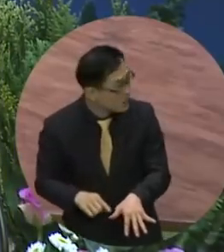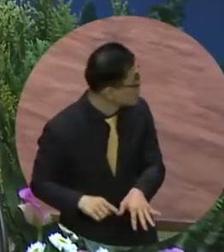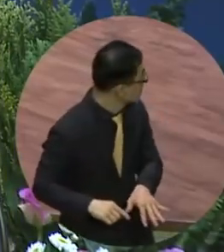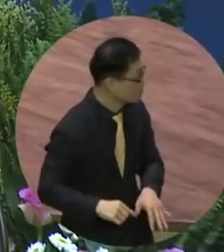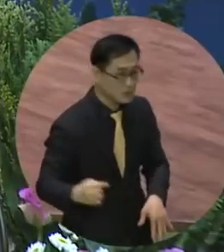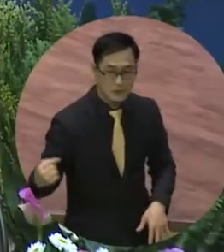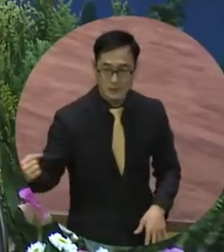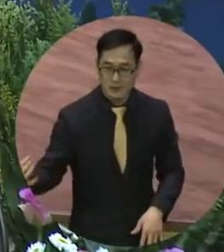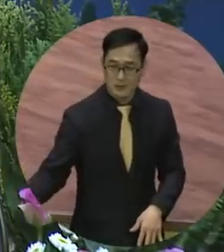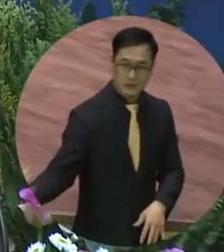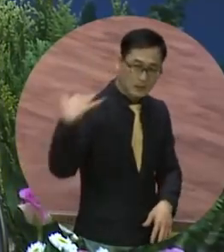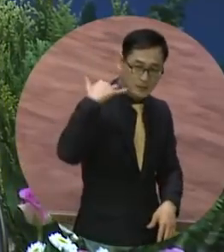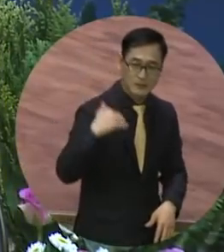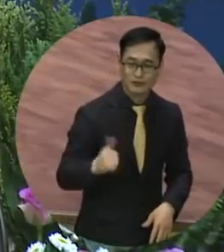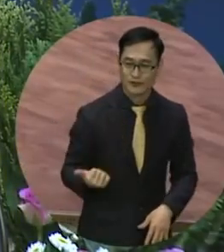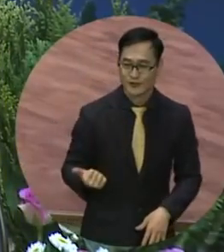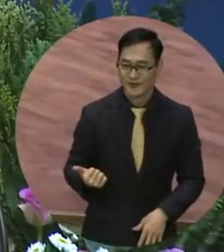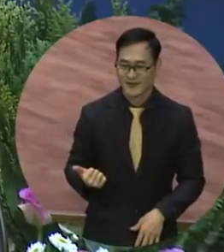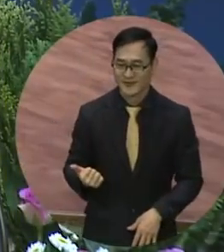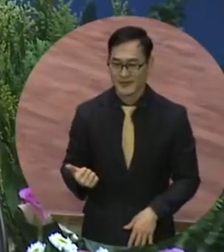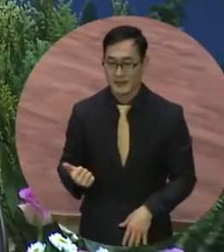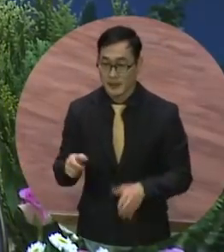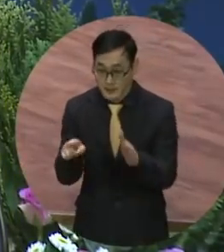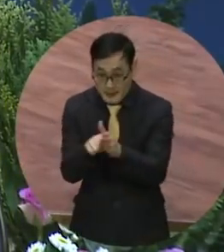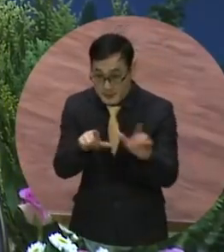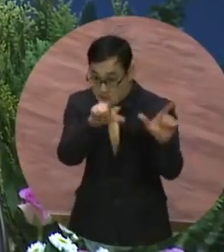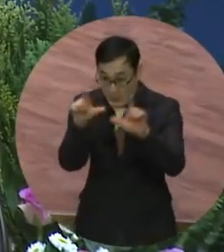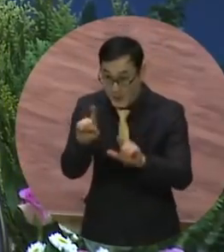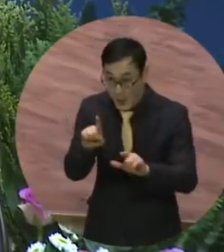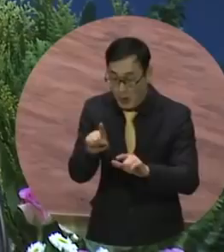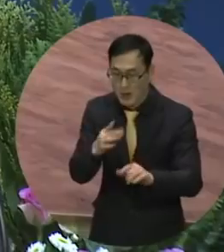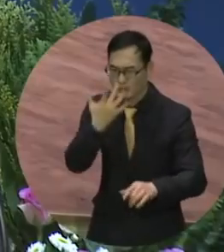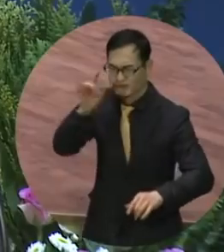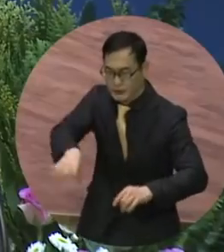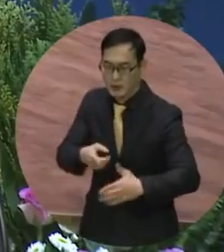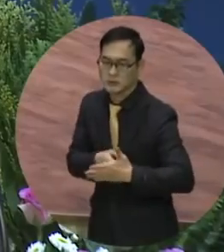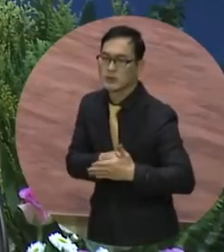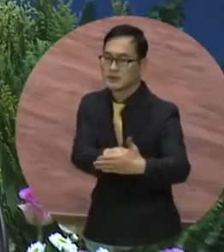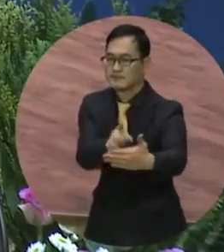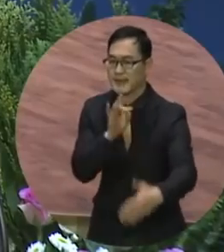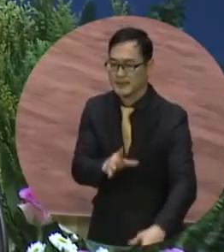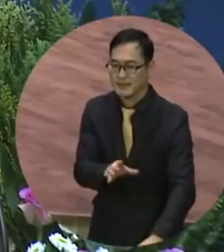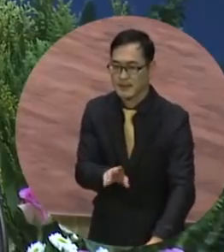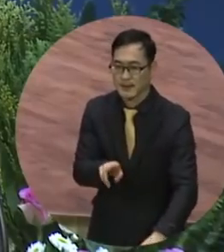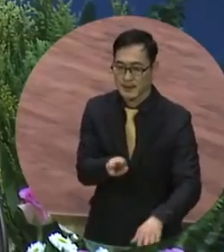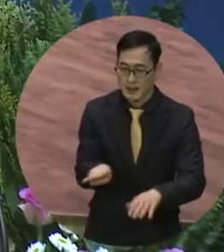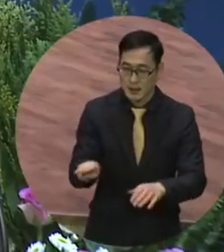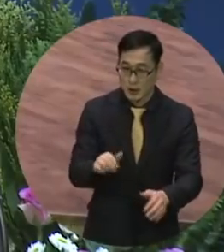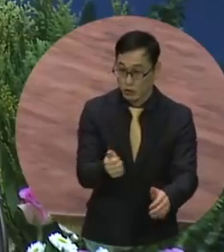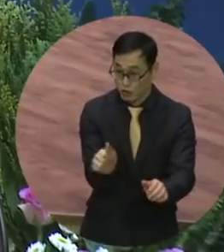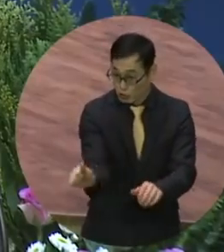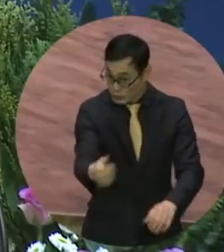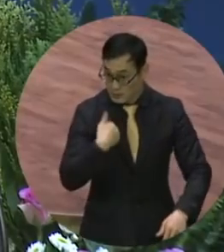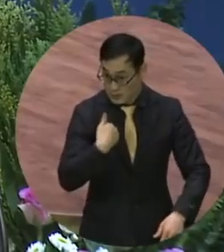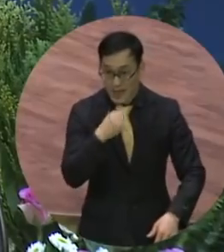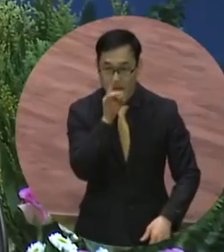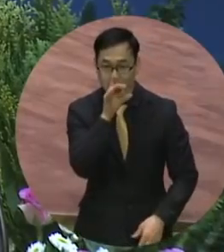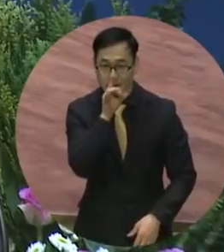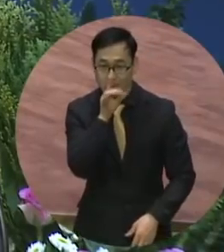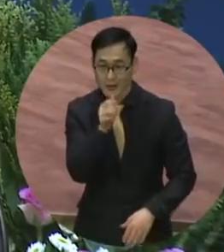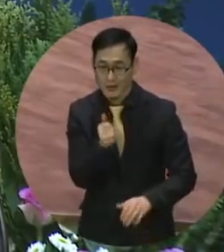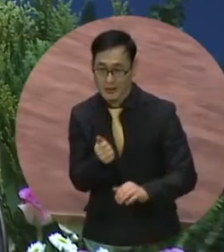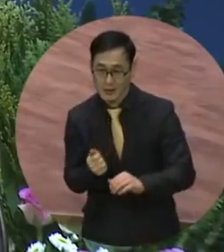말이에요? 우리의 신앙생활은요, 전진입니다. 뒤로 물러서면 안 된다 말이야.